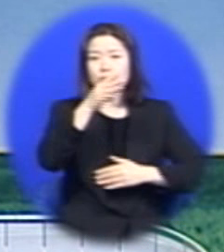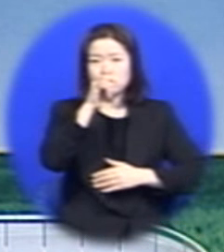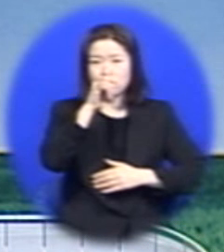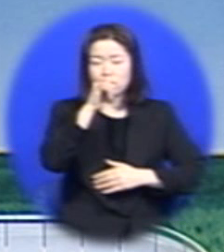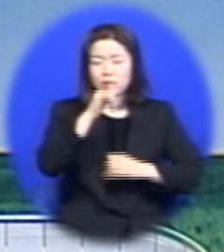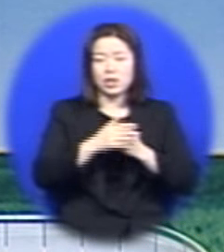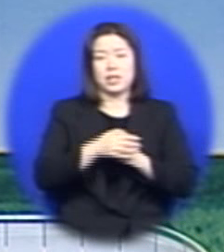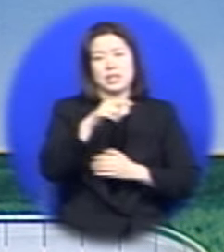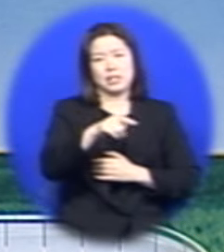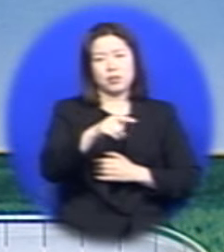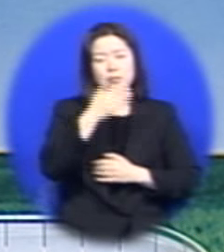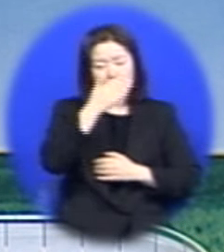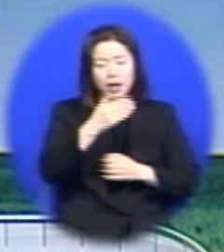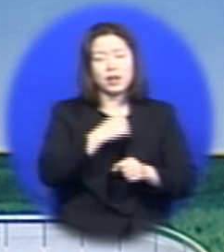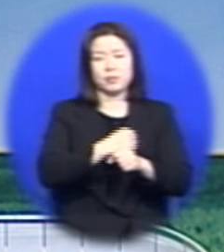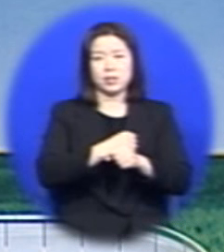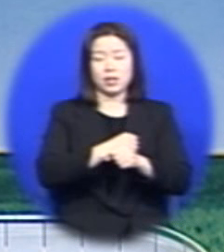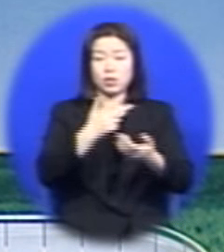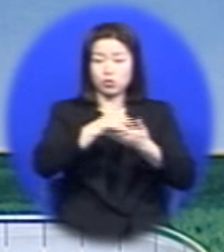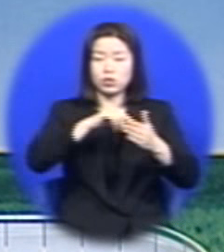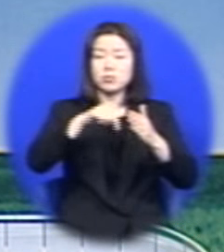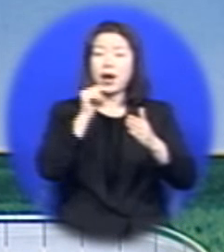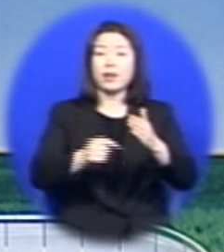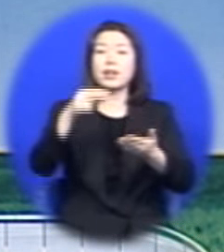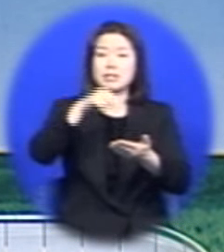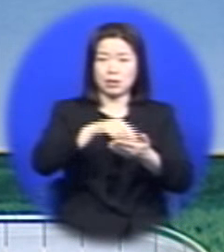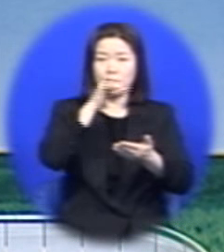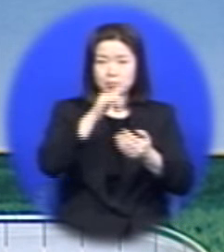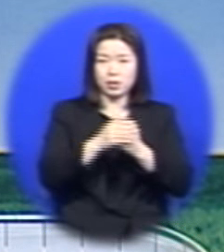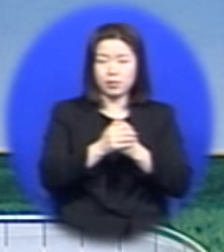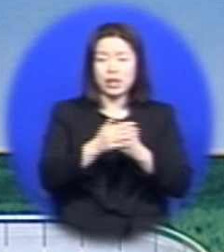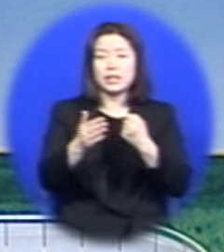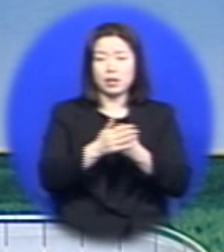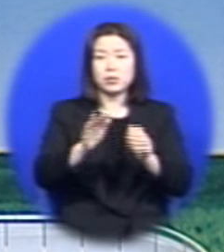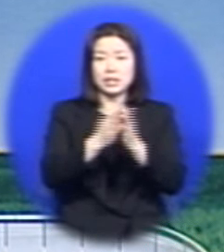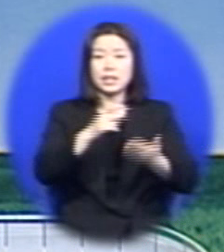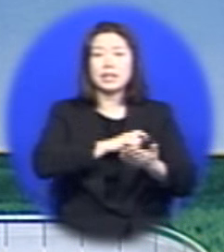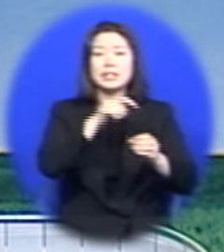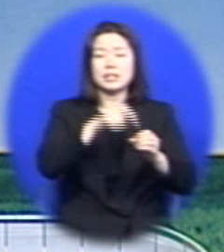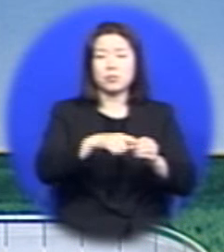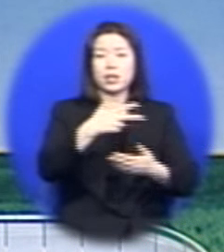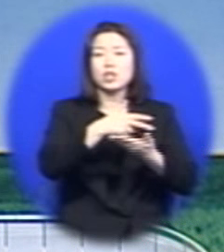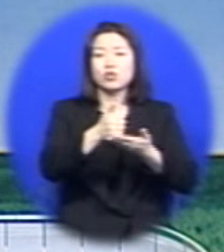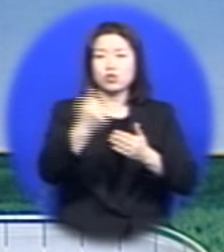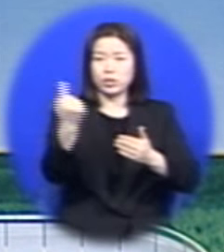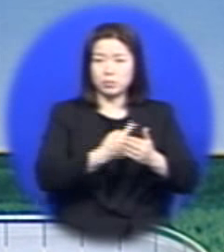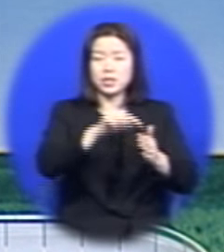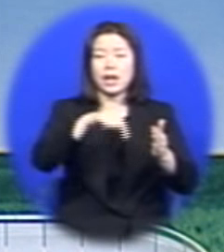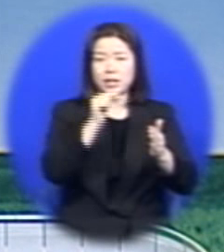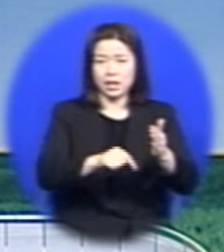주님 안에 거하면. 그래서 그 책 제목을 주 임재 안의 교회라고 한 겁니다. 그게